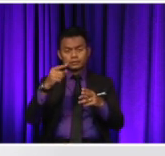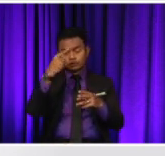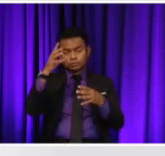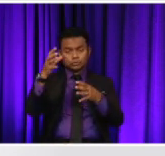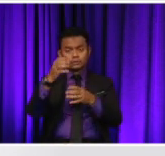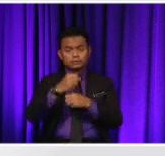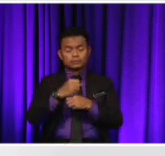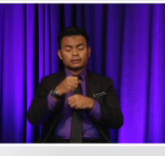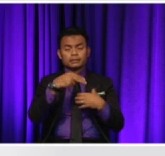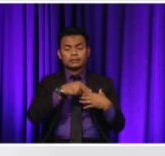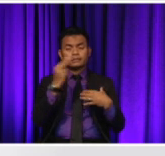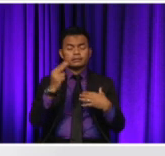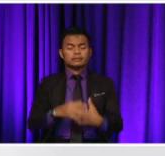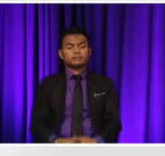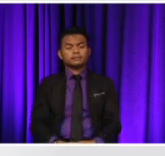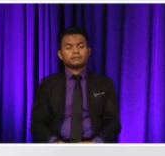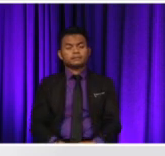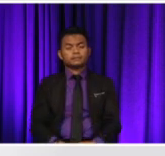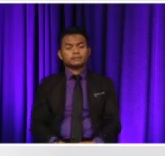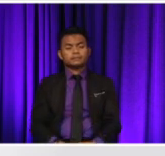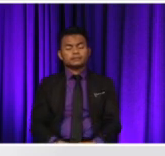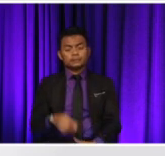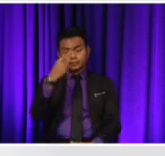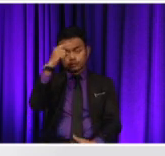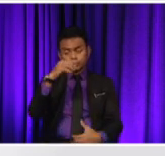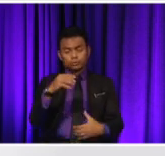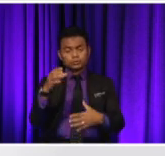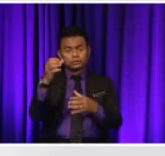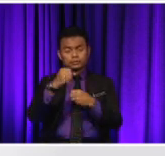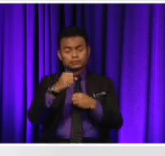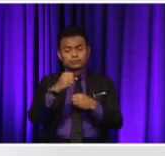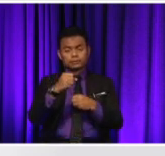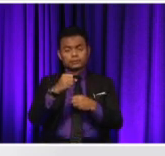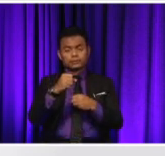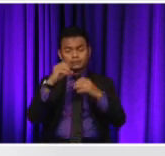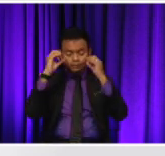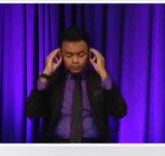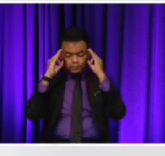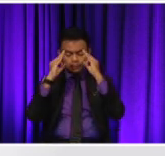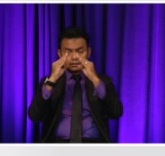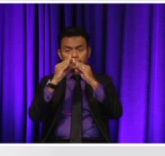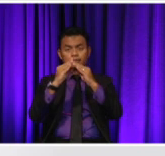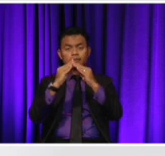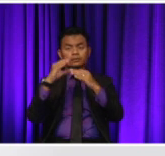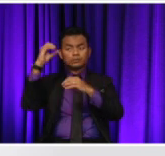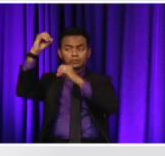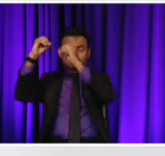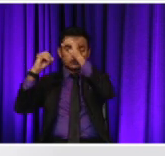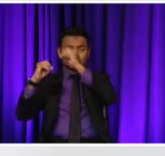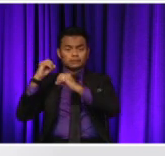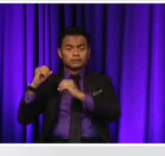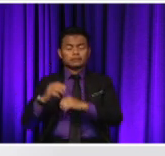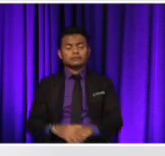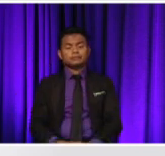kejayaan pengurusan pekerjaan untuk mencapai sasaran organisasi konsep kebesaran juga dapat dilihat melalui